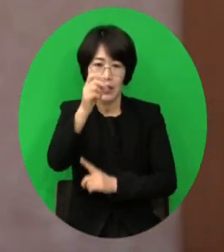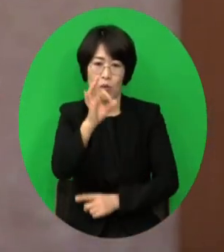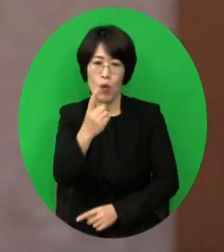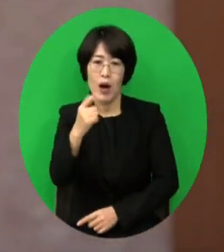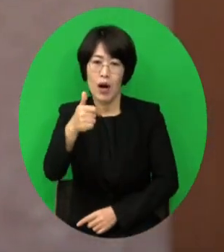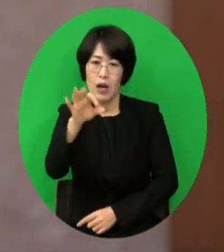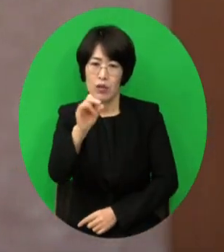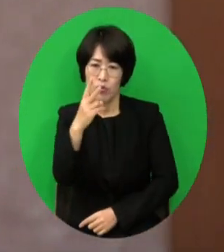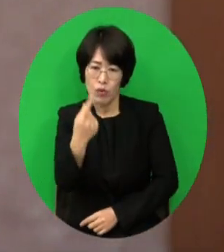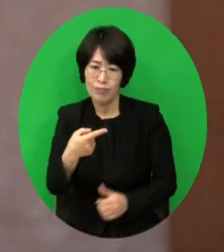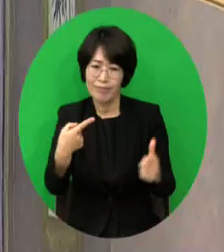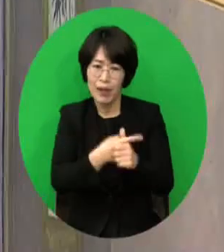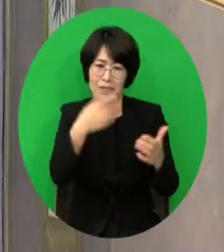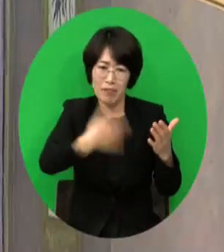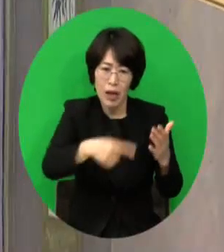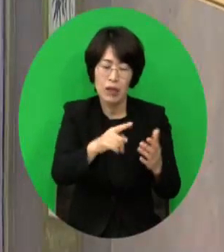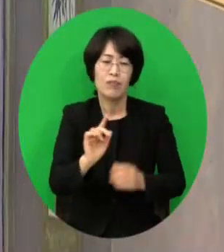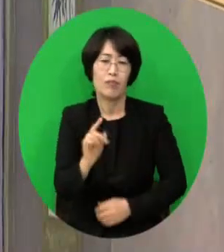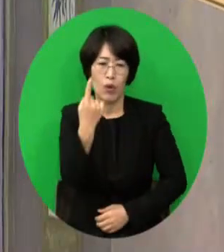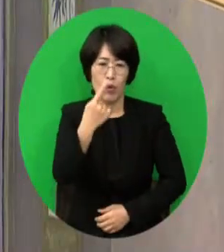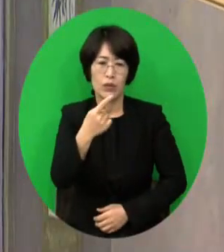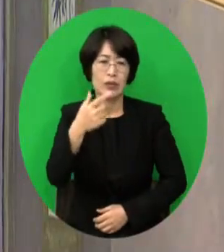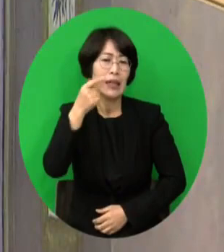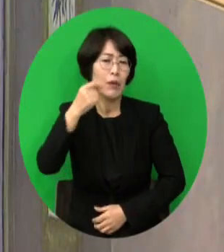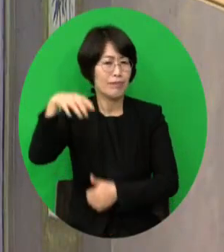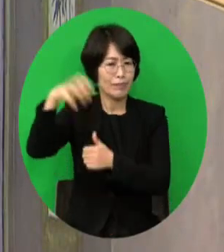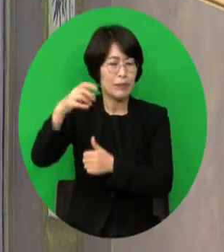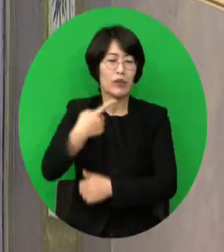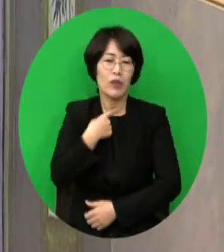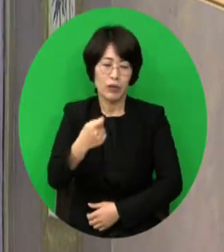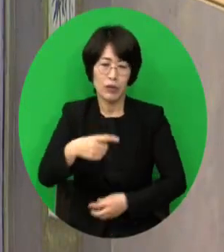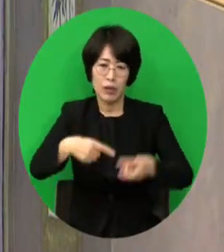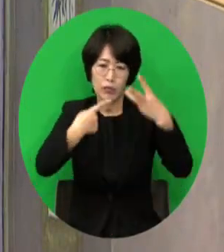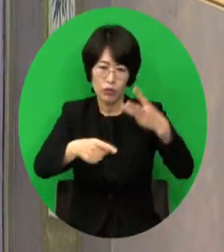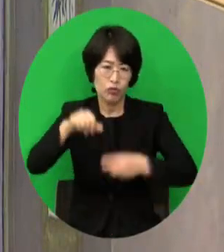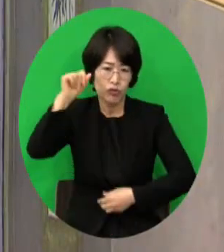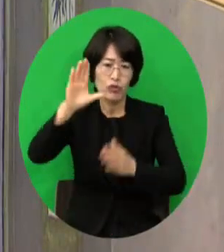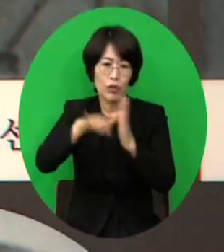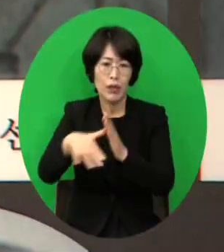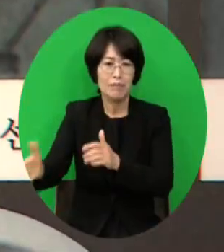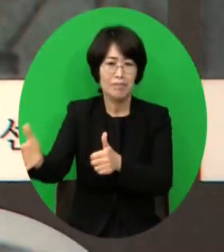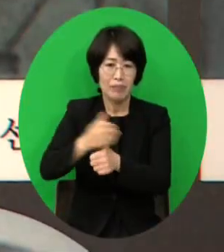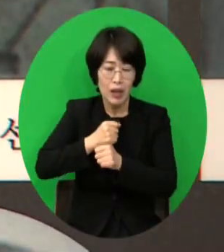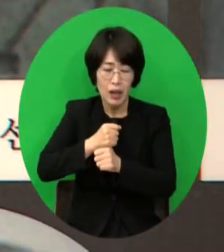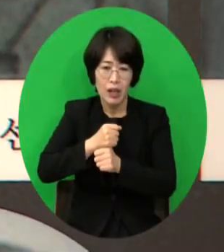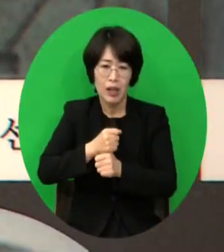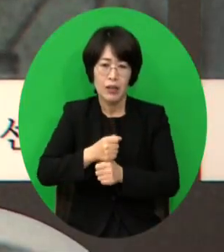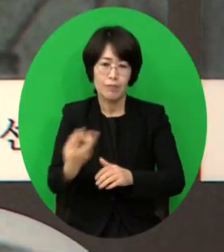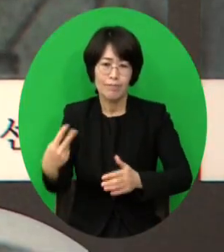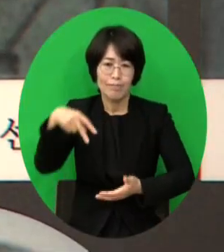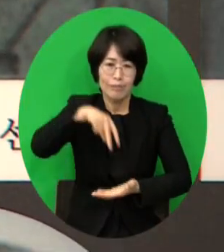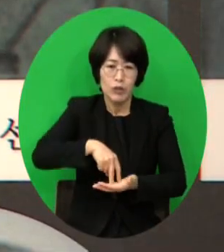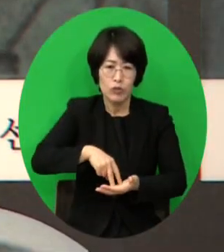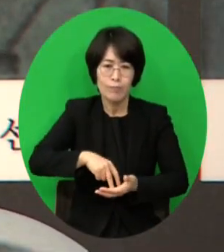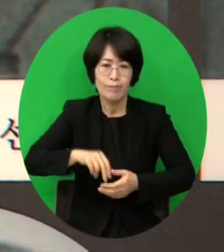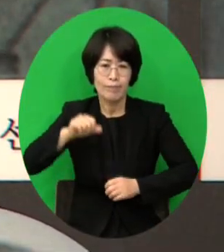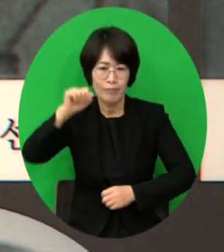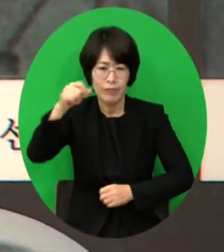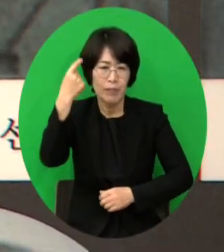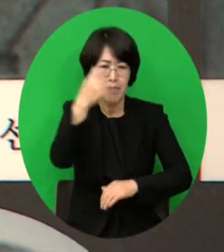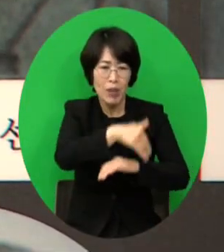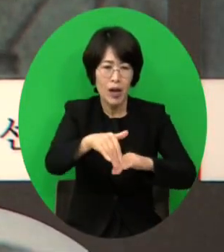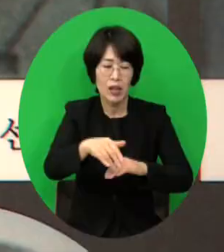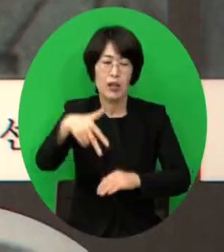미수 사건 등으로 일제의 탄압을 받았습니다. 3.1운동 당시 체포됐을 때는 독립운동을 계획하는 것은